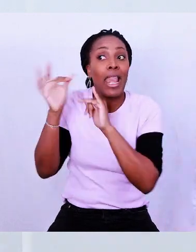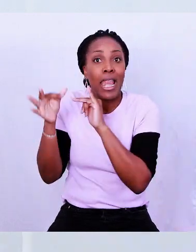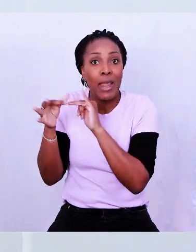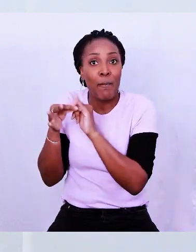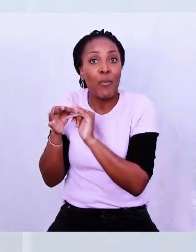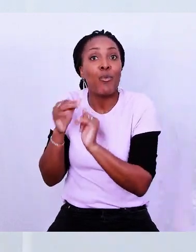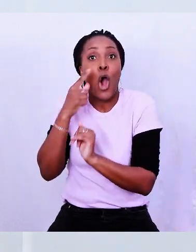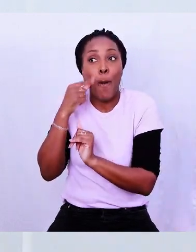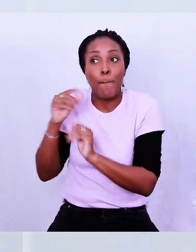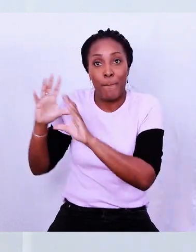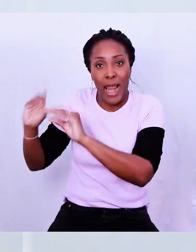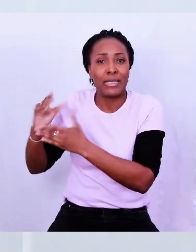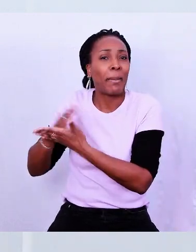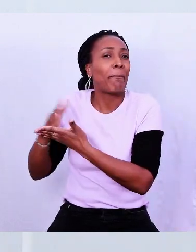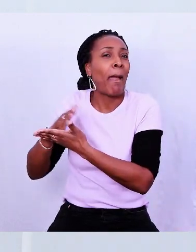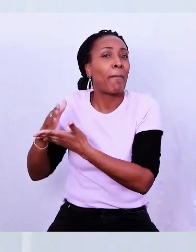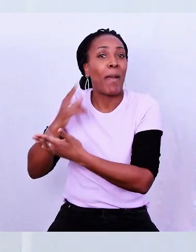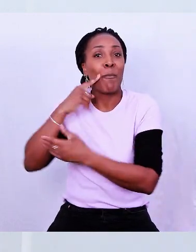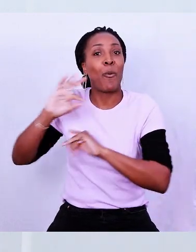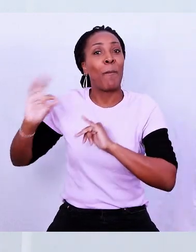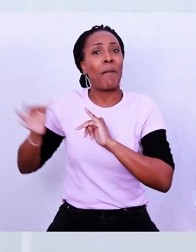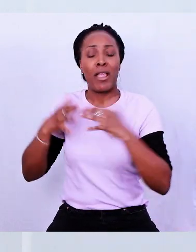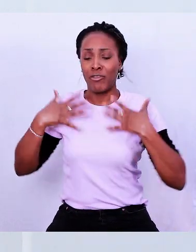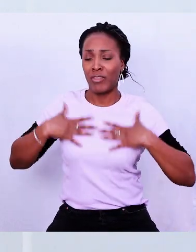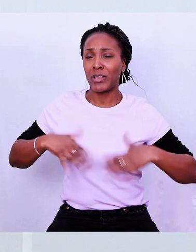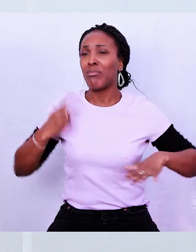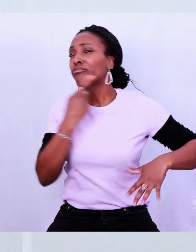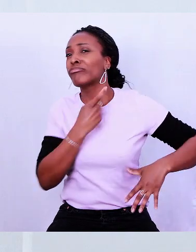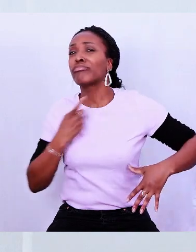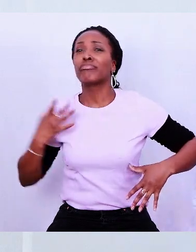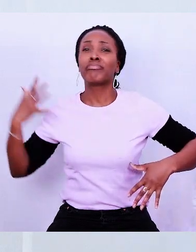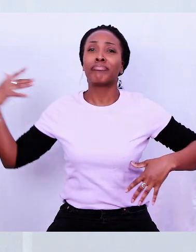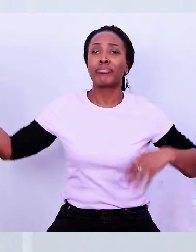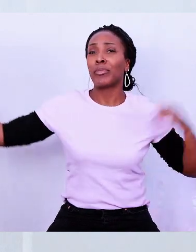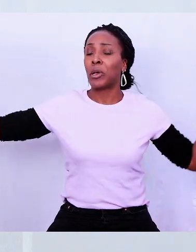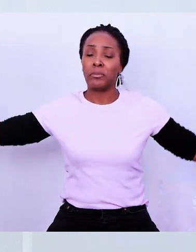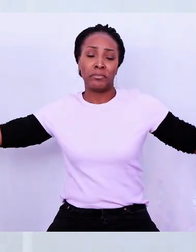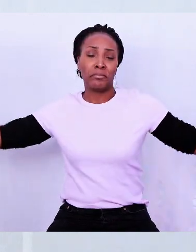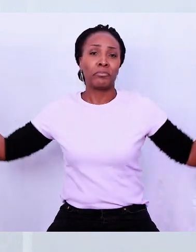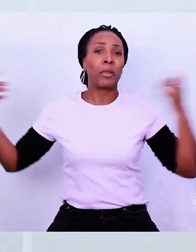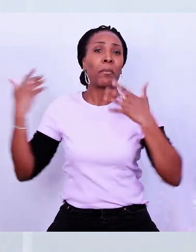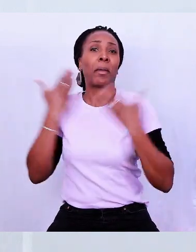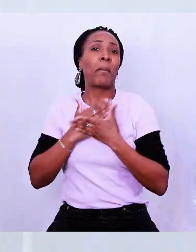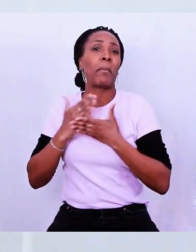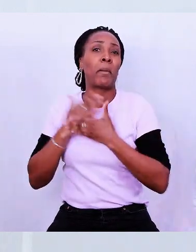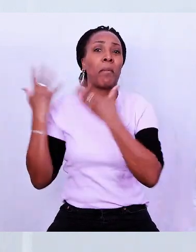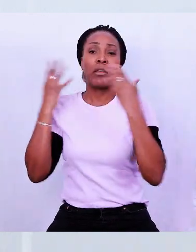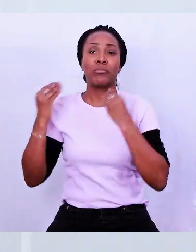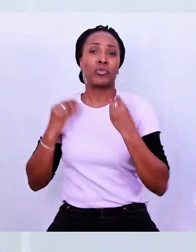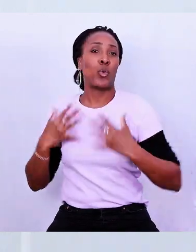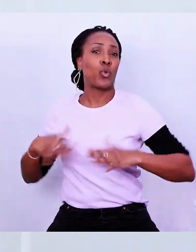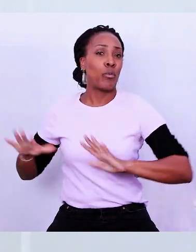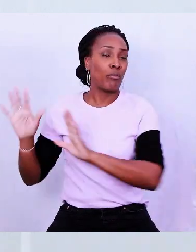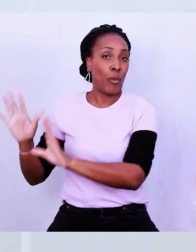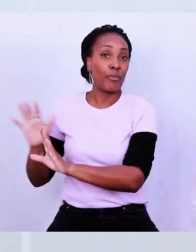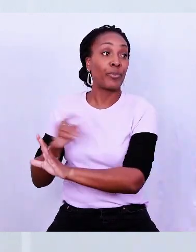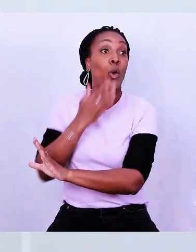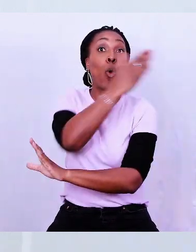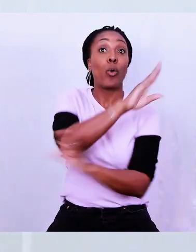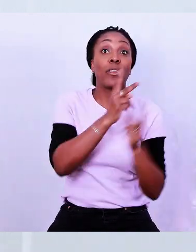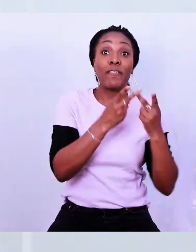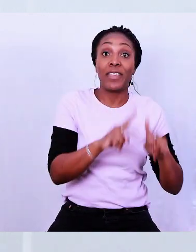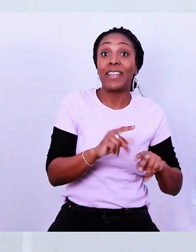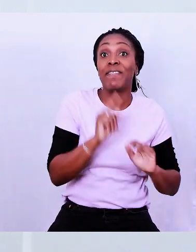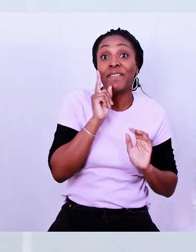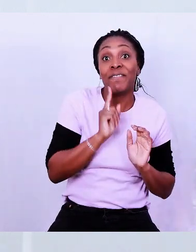dans un endroit, il se préparait pour son jour de mariage, et puis de l'autre côté, dans la ville de son épouse, qui était dans une